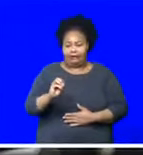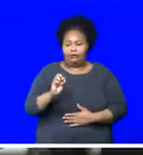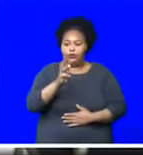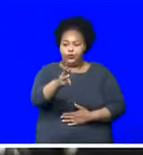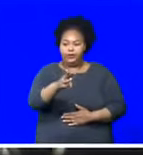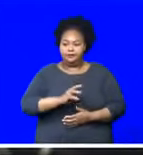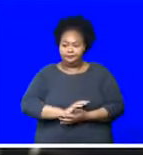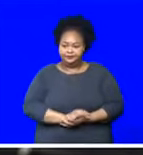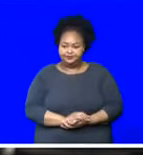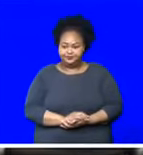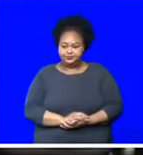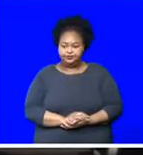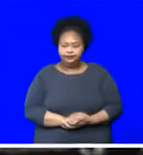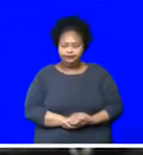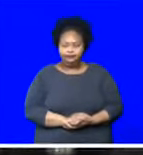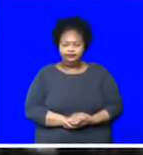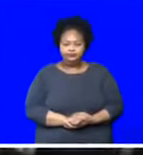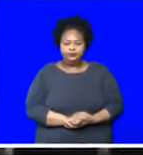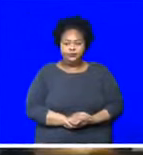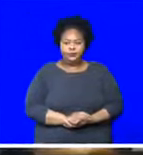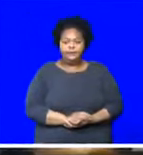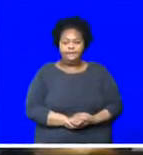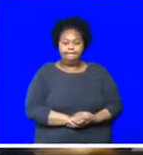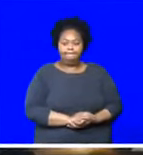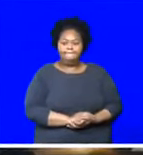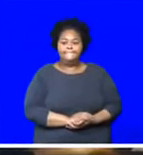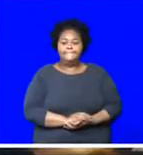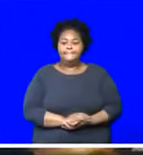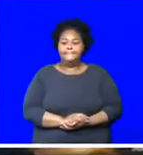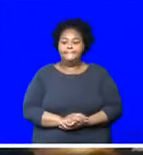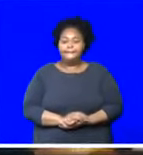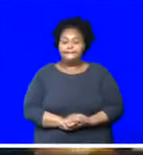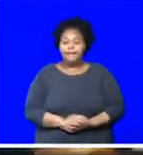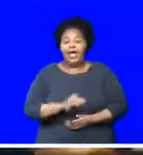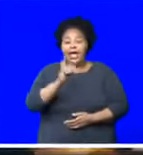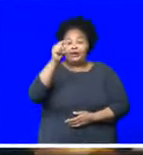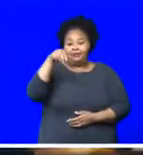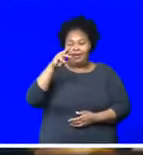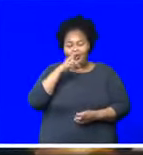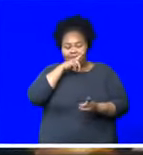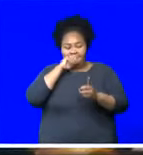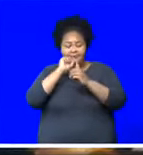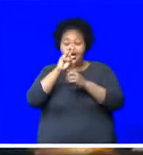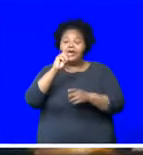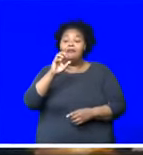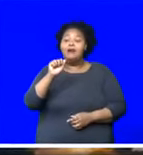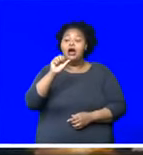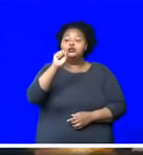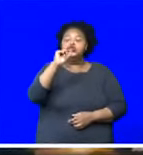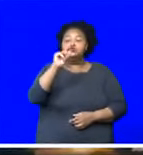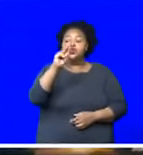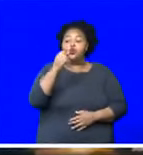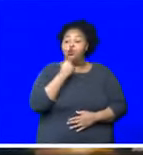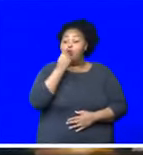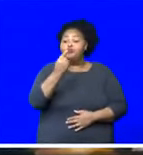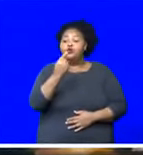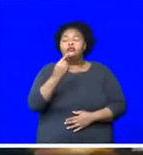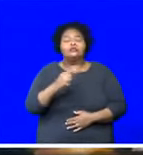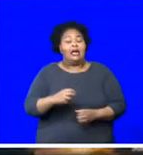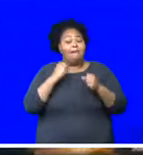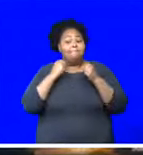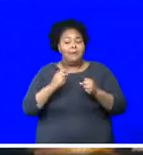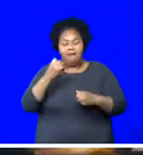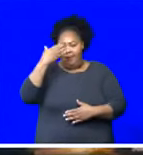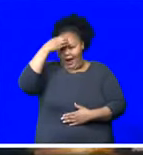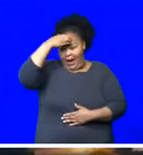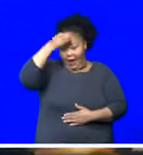nginavuma inkosi Sinisa Mathapa. Liphi landvuna nkulu Themba Masuku selinikete siciniseko sokuthi